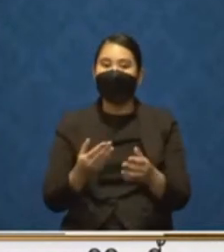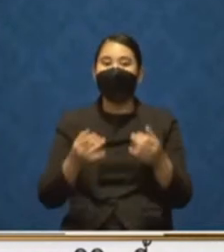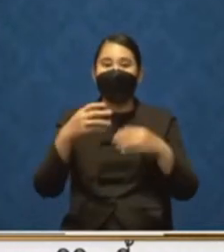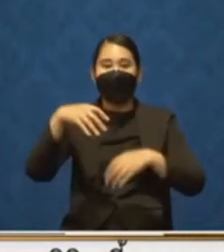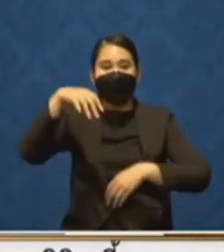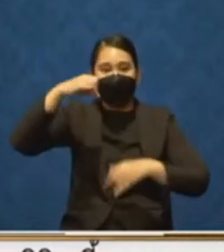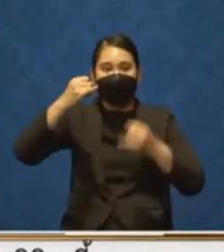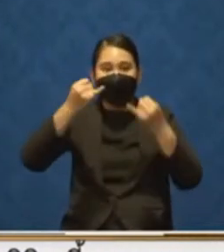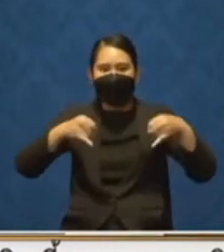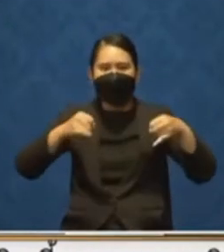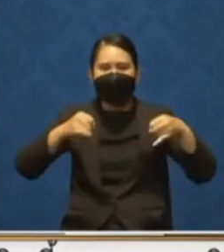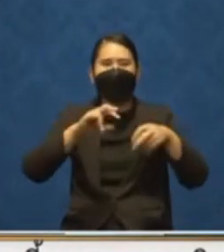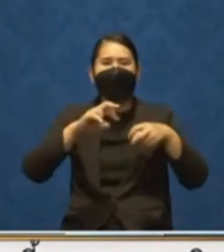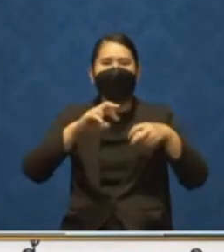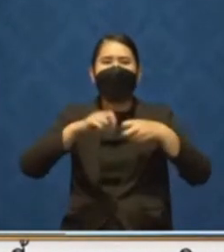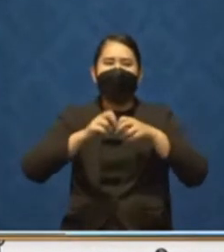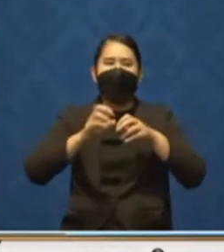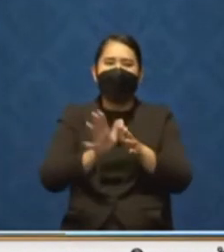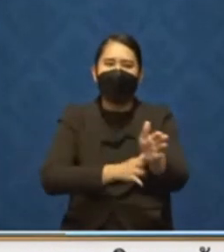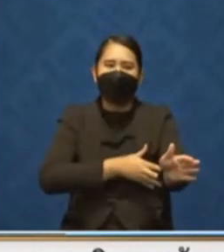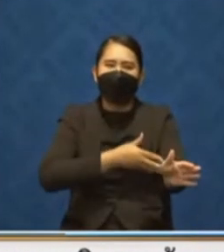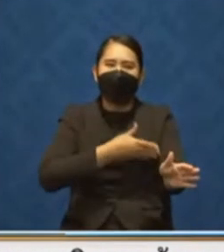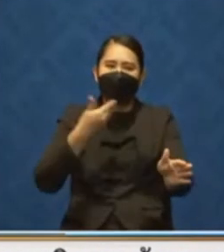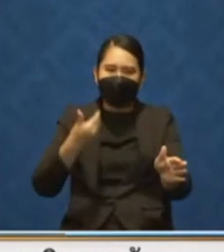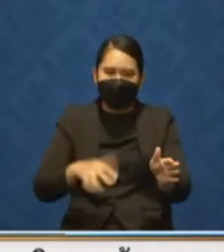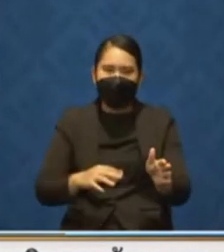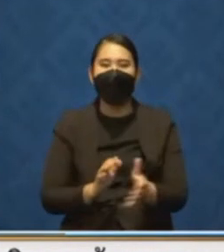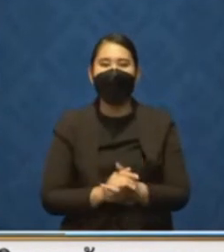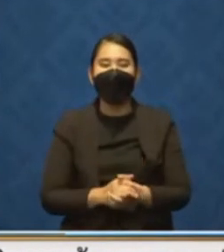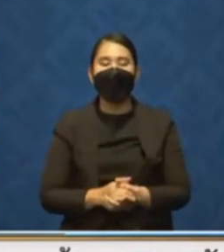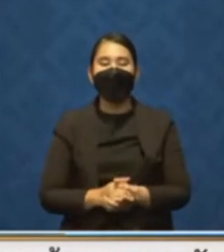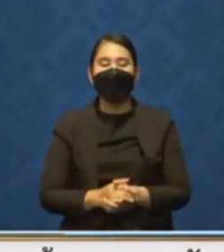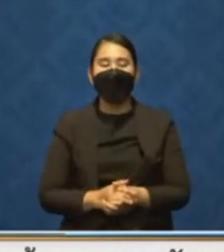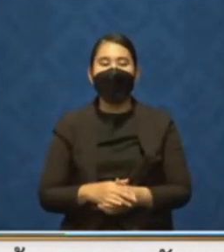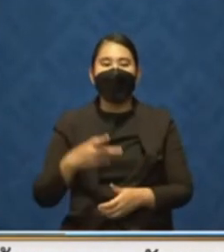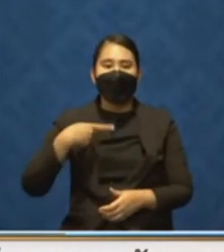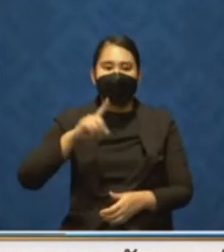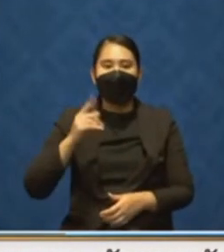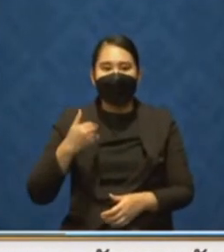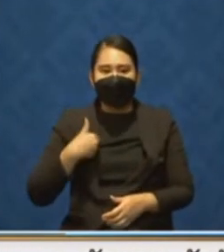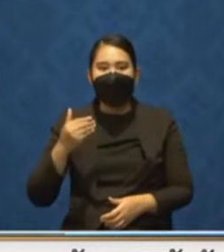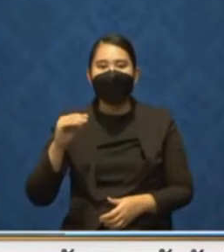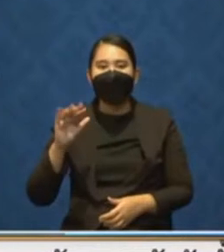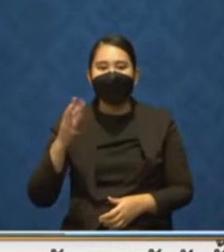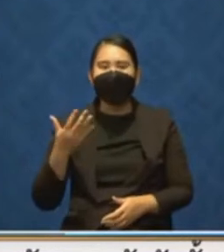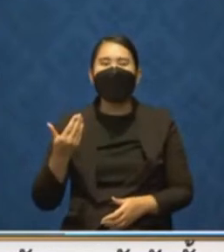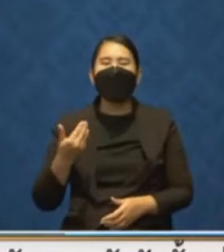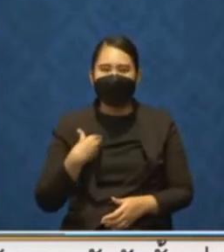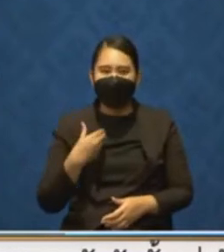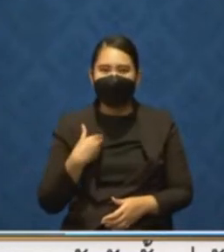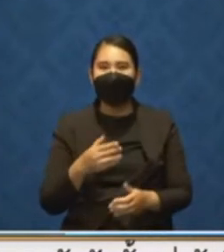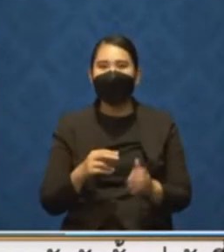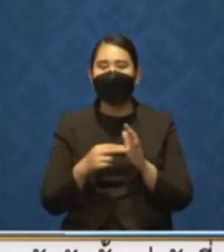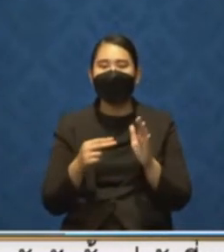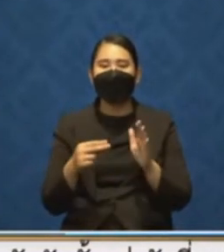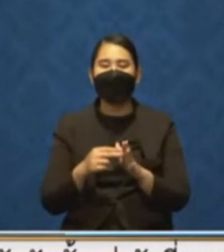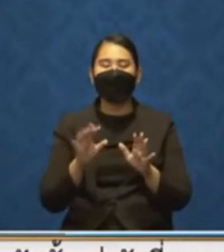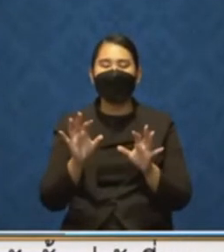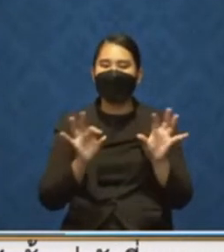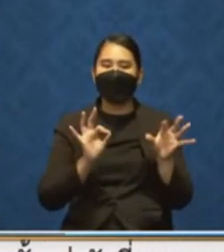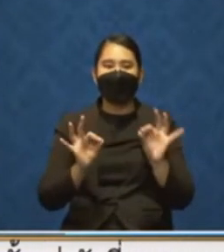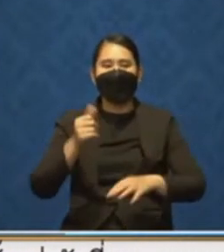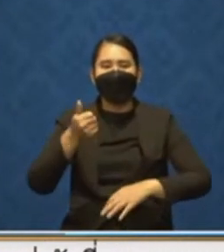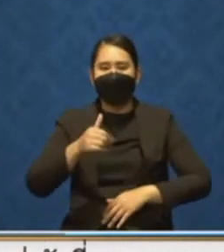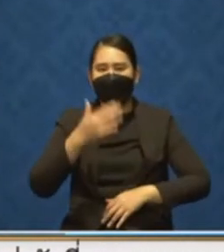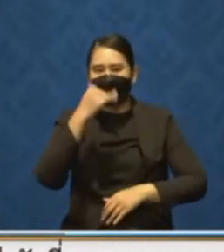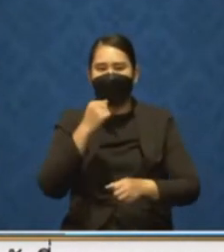มันเป็นหายาวนานอย่างที่เป็นพวงอยู่ทั้งที่มันใช้ประโยชน์ได้ทั้งหมดอ้ะพิมพ์ครับเดี๋ยวเครื่องเดียวเองแต่มันเลิกไม่ได้เพราะว่า